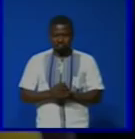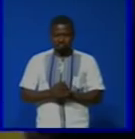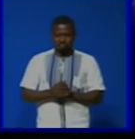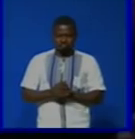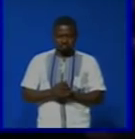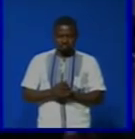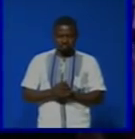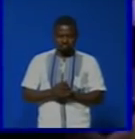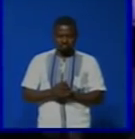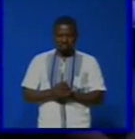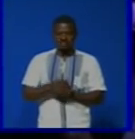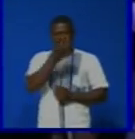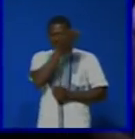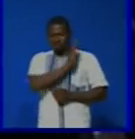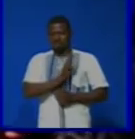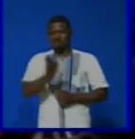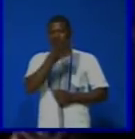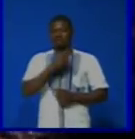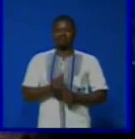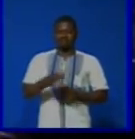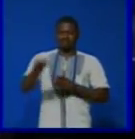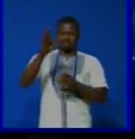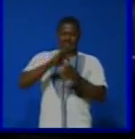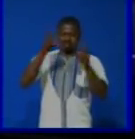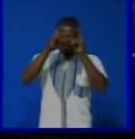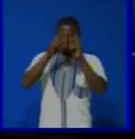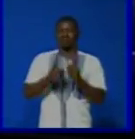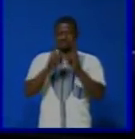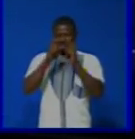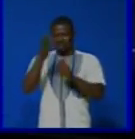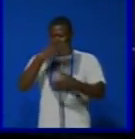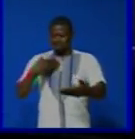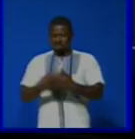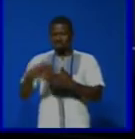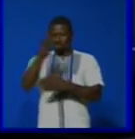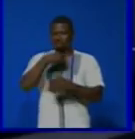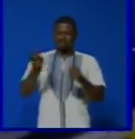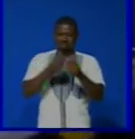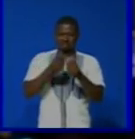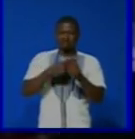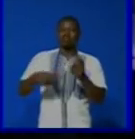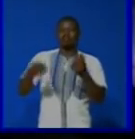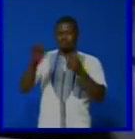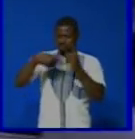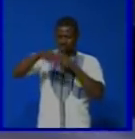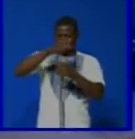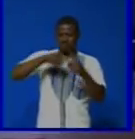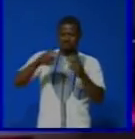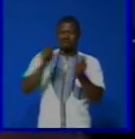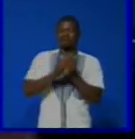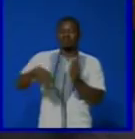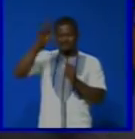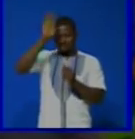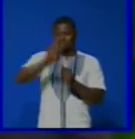Au Brésil, le candidat d'extrême droite arrive facilement en tête du premier tour de la présidentielle avec plus de 46% des